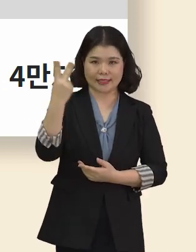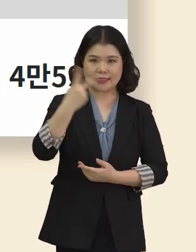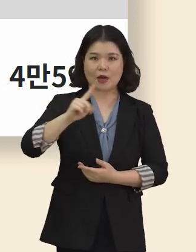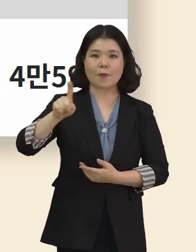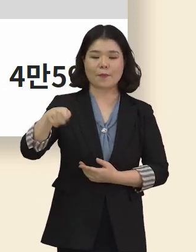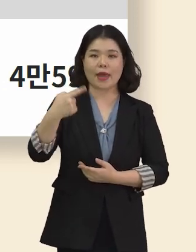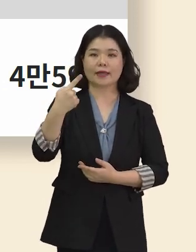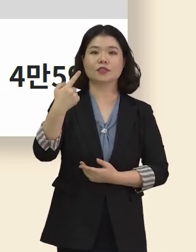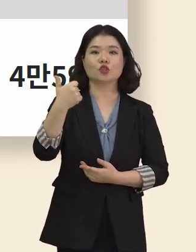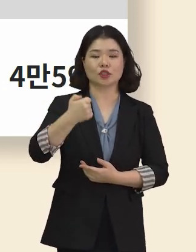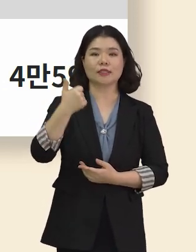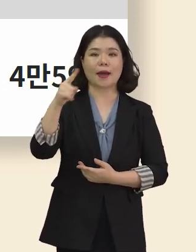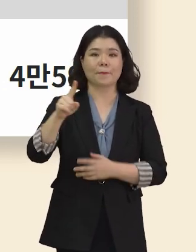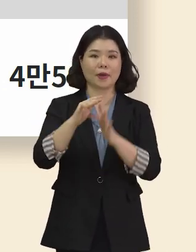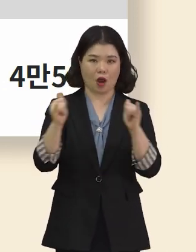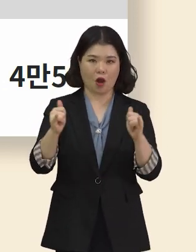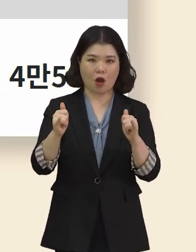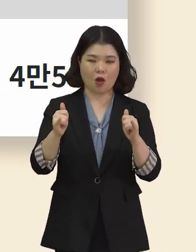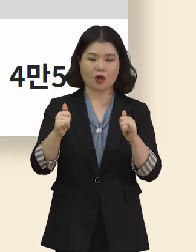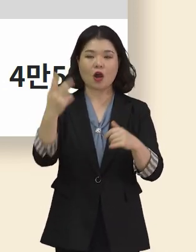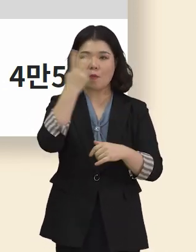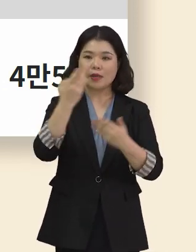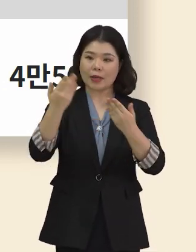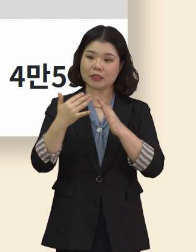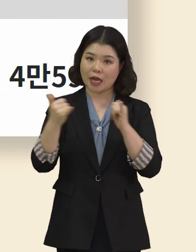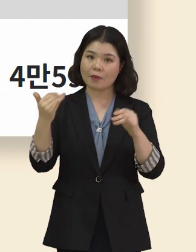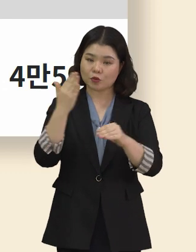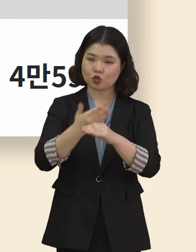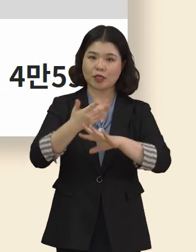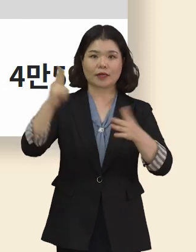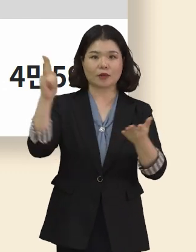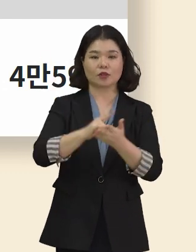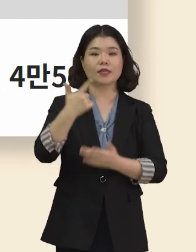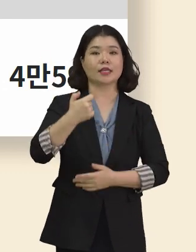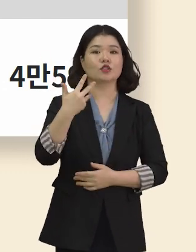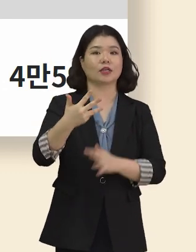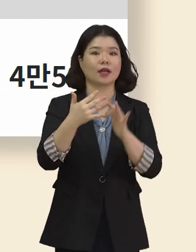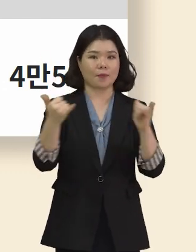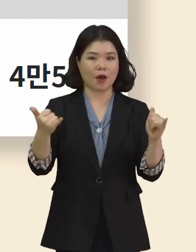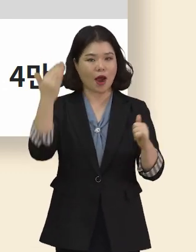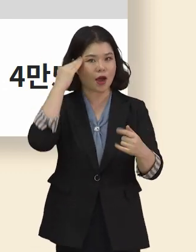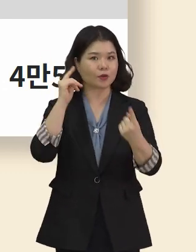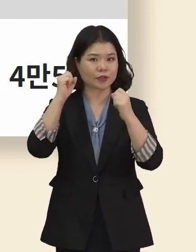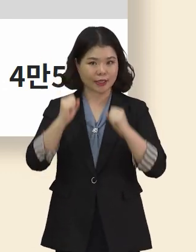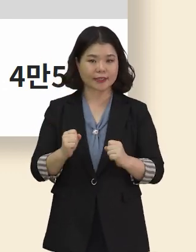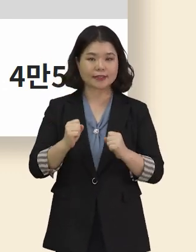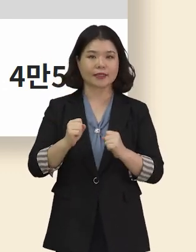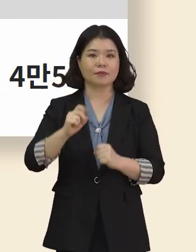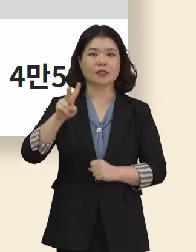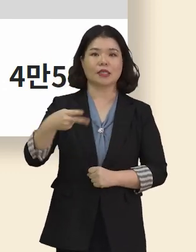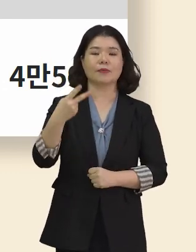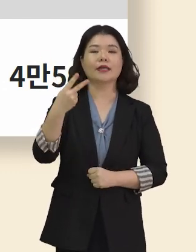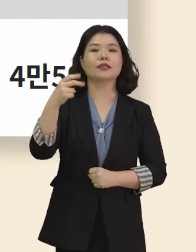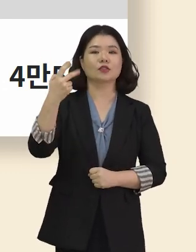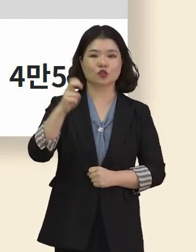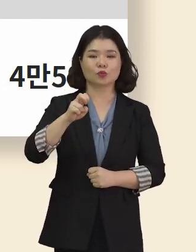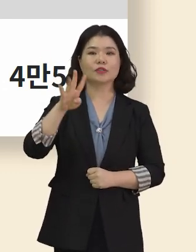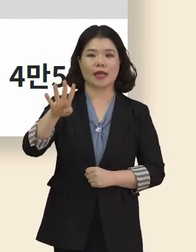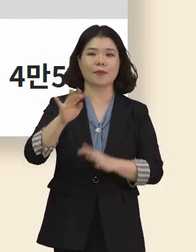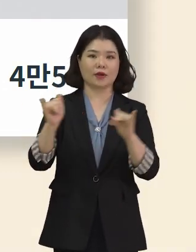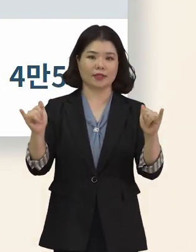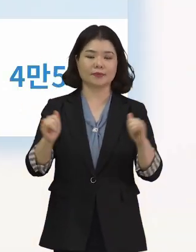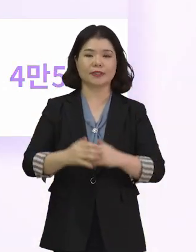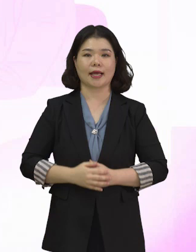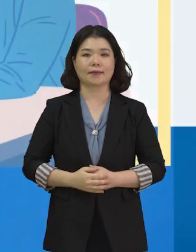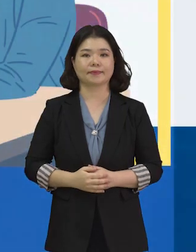62,151명이며, 어제 292명의 검사자 중 해외 입국자 68명, 국내 거주자는 224명이었습니다.